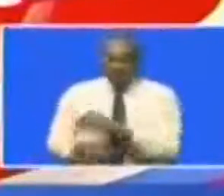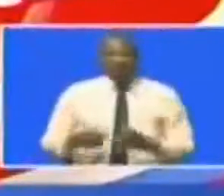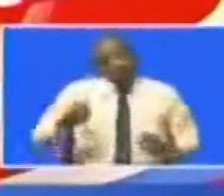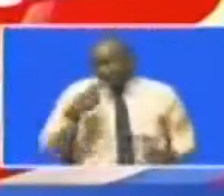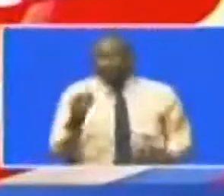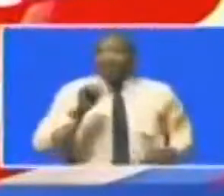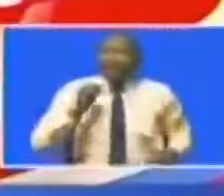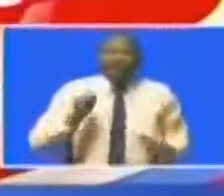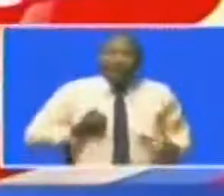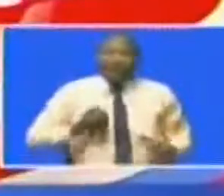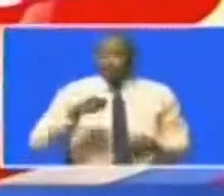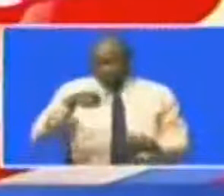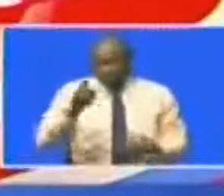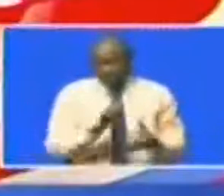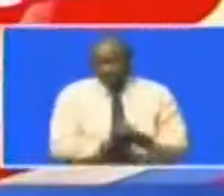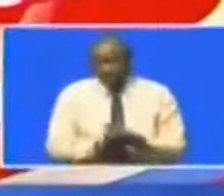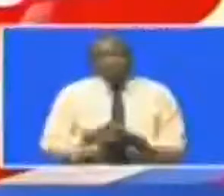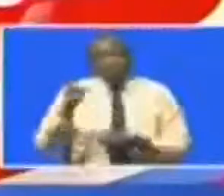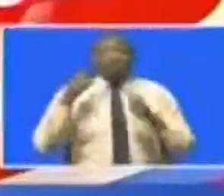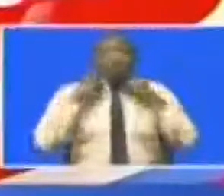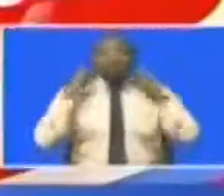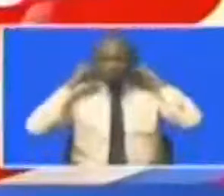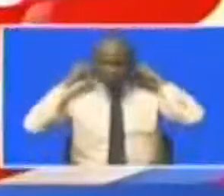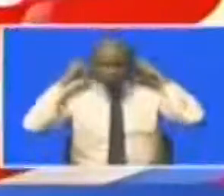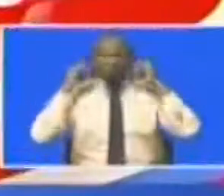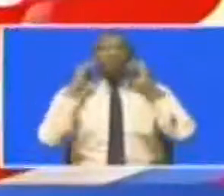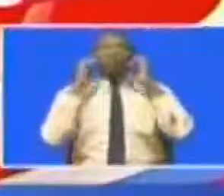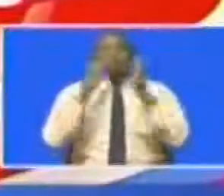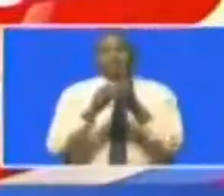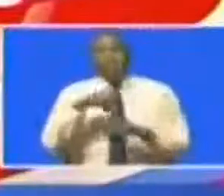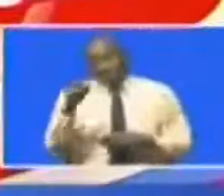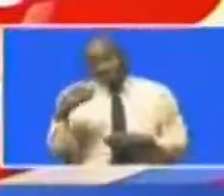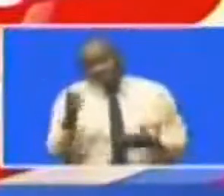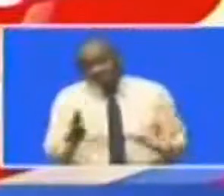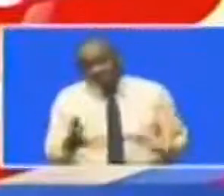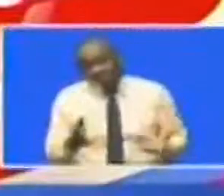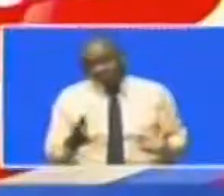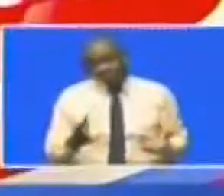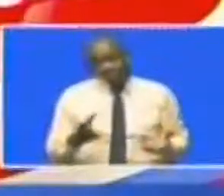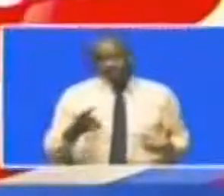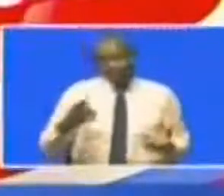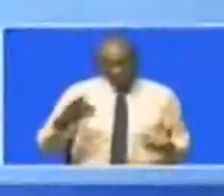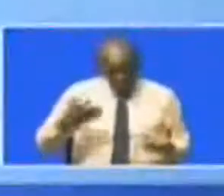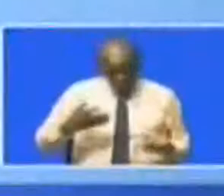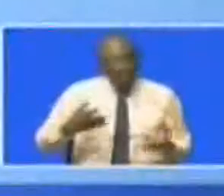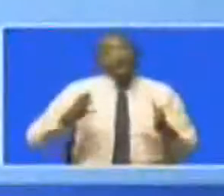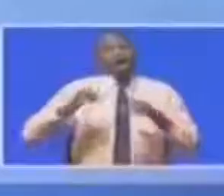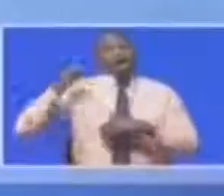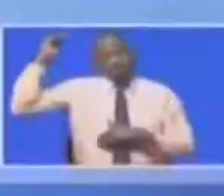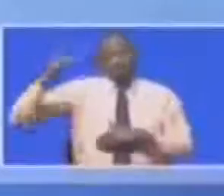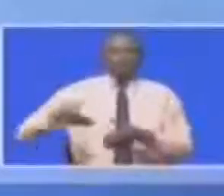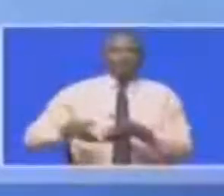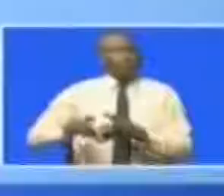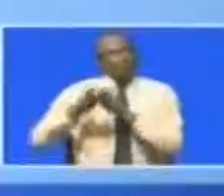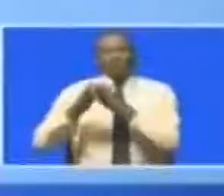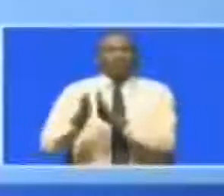ataambiwa atawekwa hizo beads kwenye shingo, na sasa mtu mkubwa anaweza fanya kitendo cha. Kwa hivyo